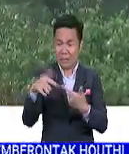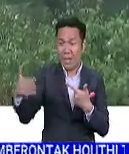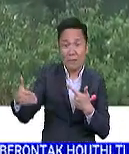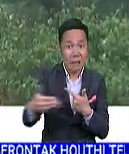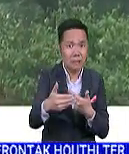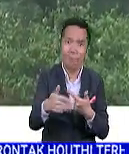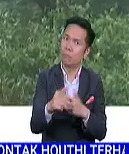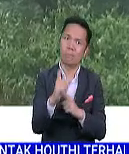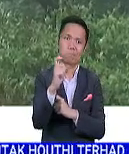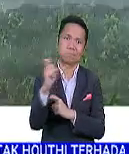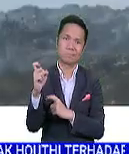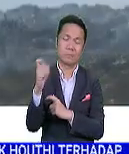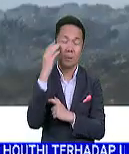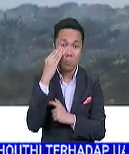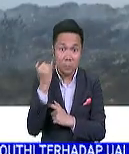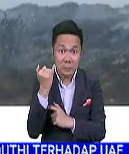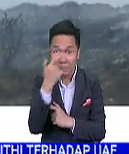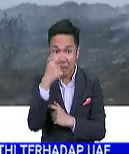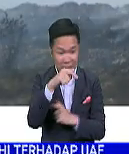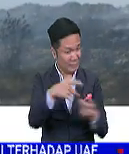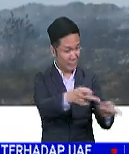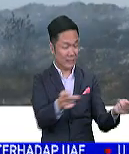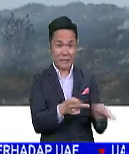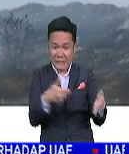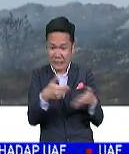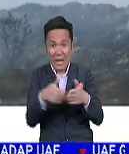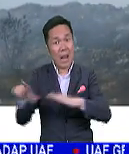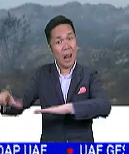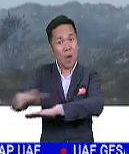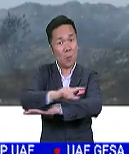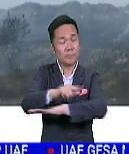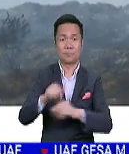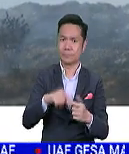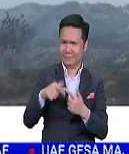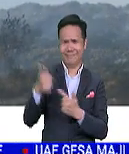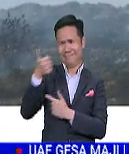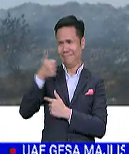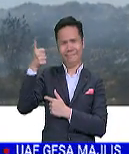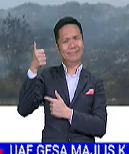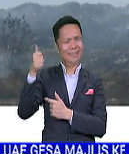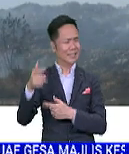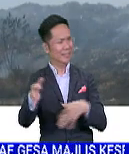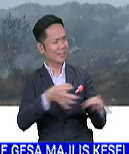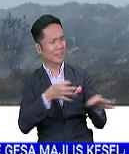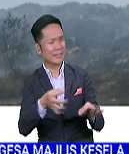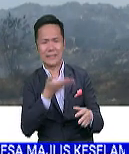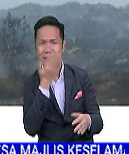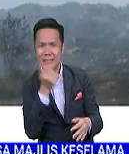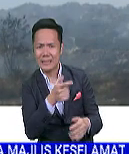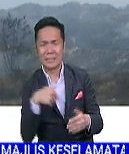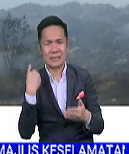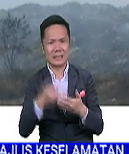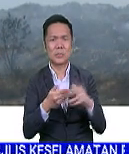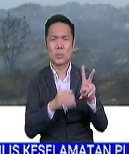turut terjejas memandangkan tapak berkenaan terletak di tepi laut. Tegasnya lagi, masalah yang berpunca sejak tahun 2015